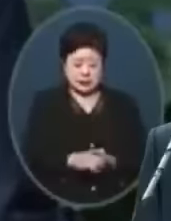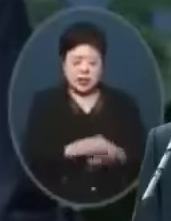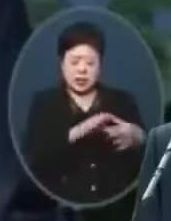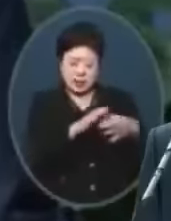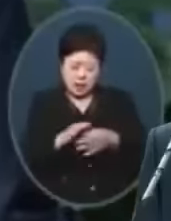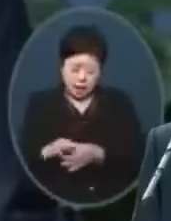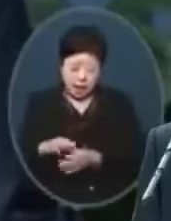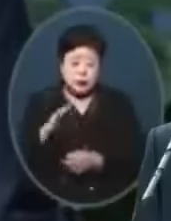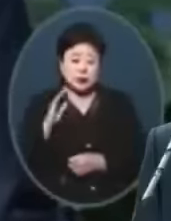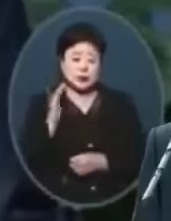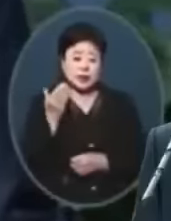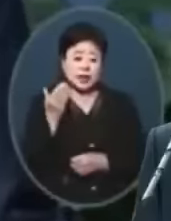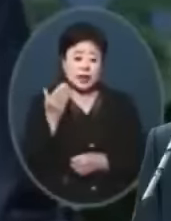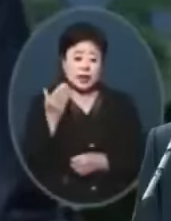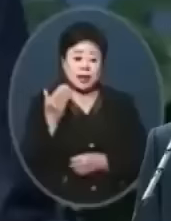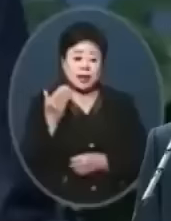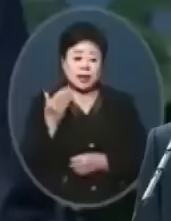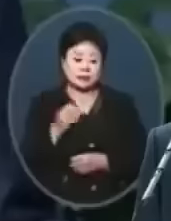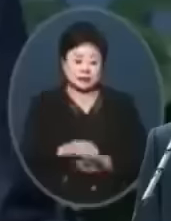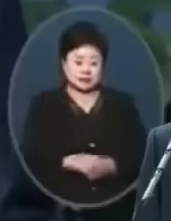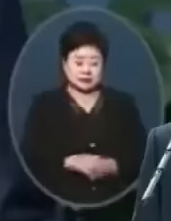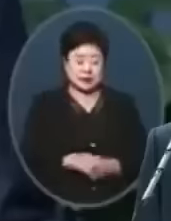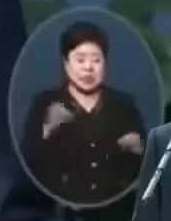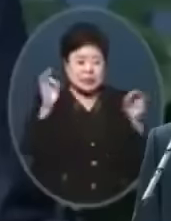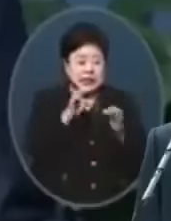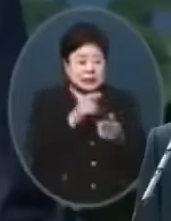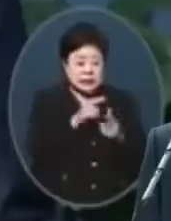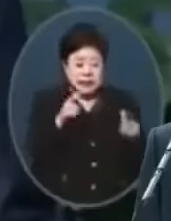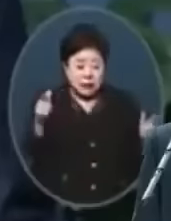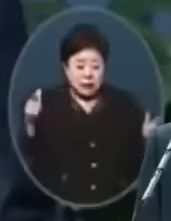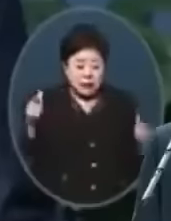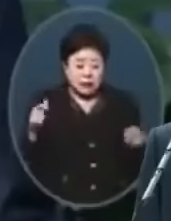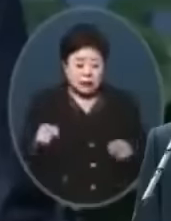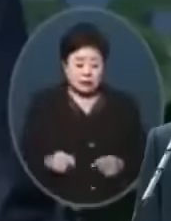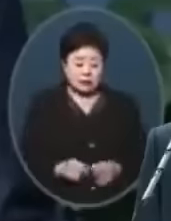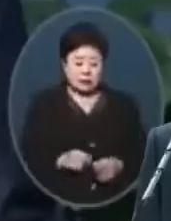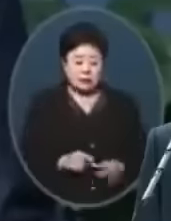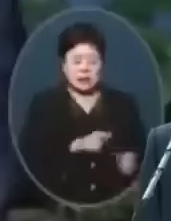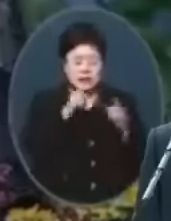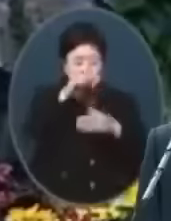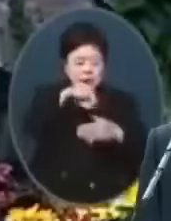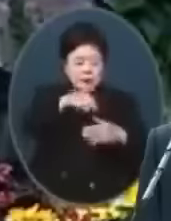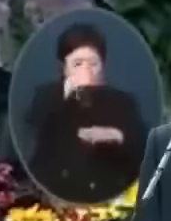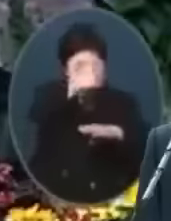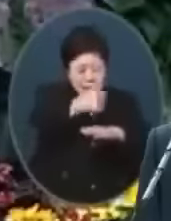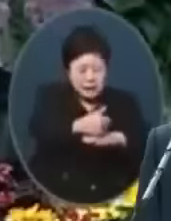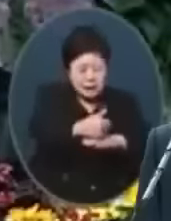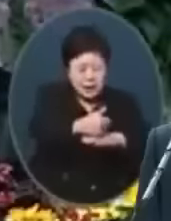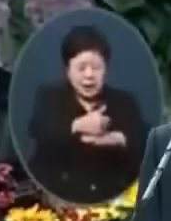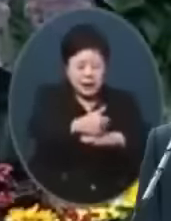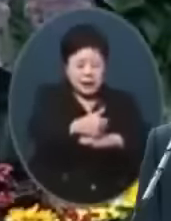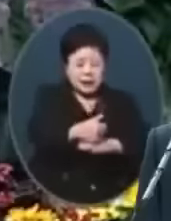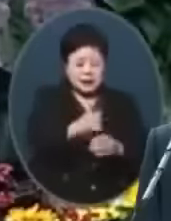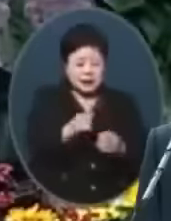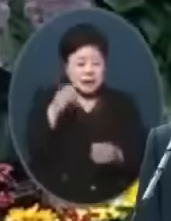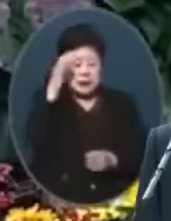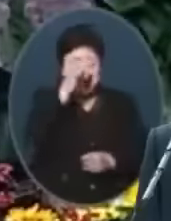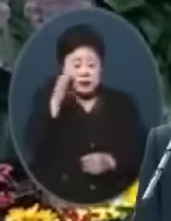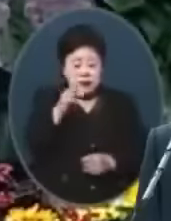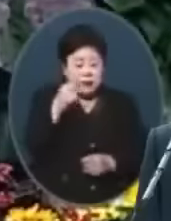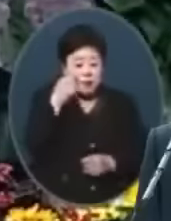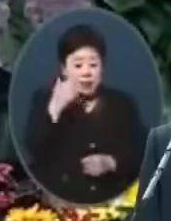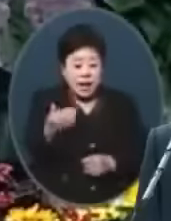계속하고 사라지지 않습니다. 삶의 마지막 순간에 사람들이 찾는 것이